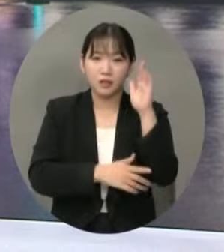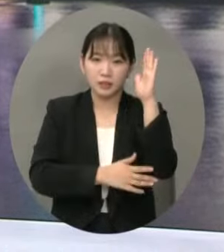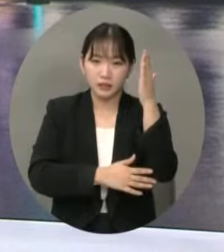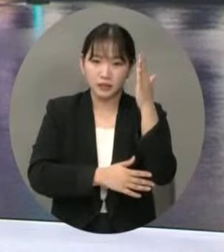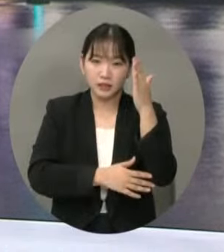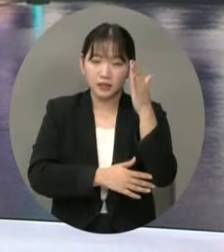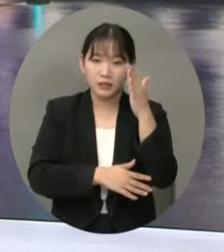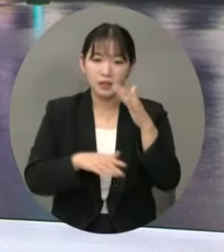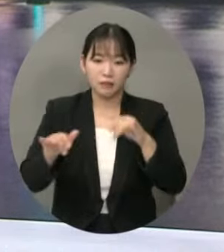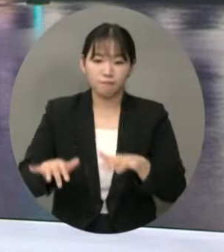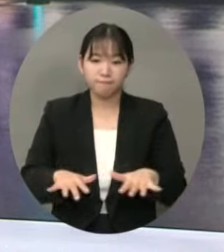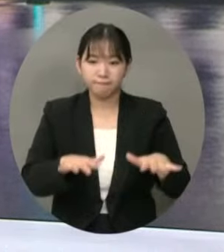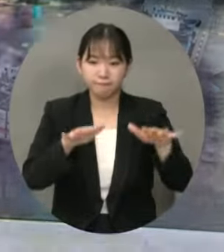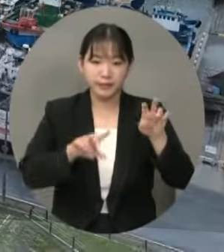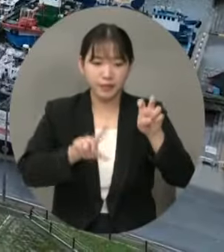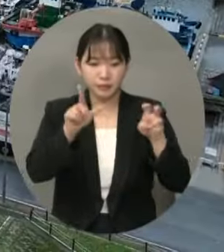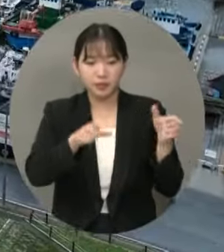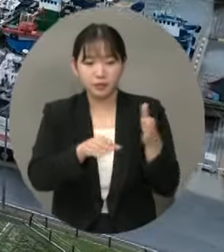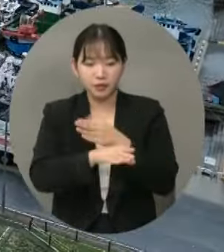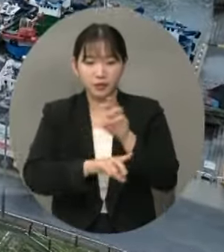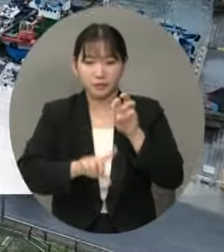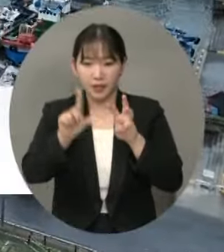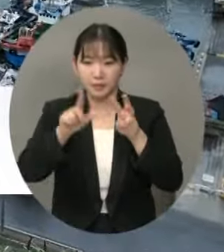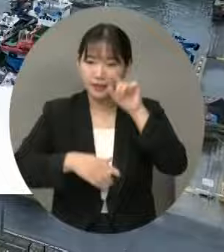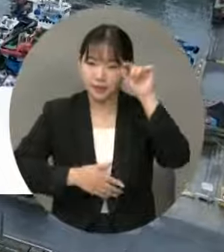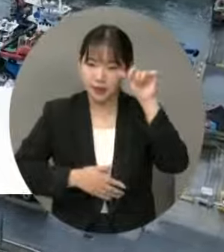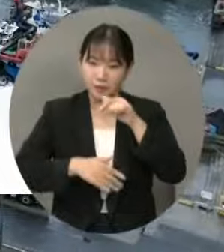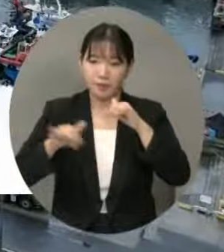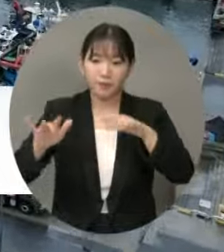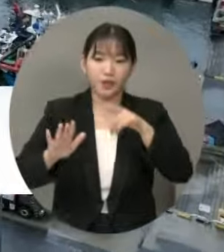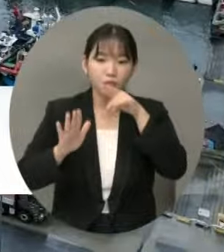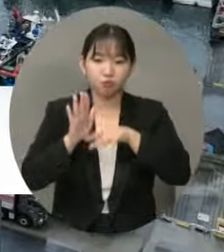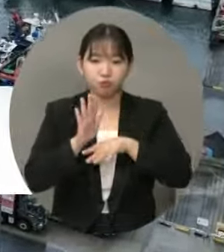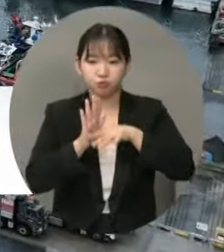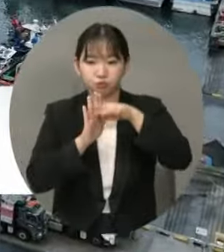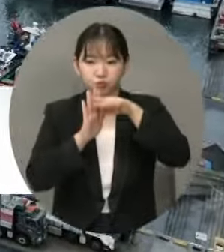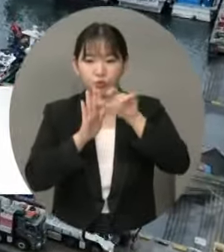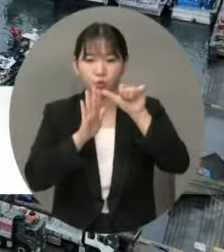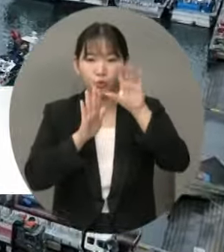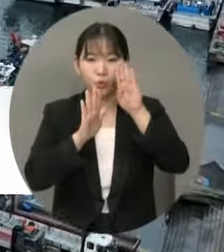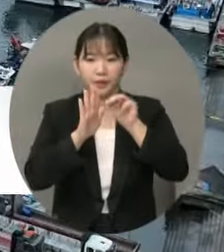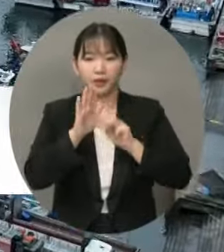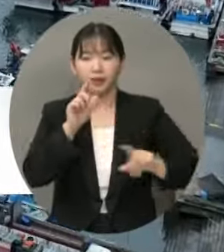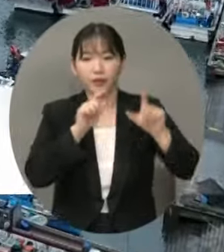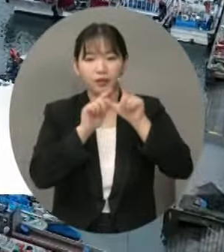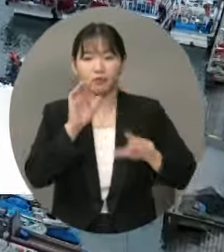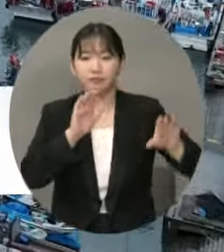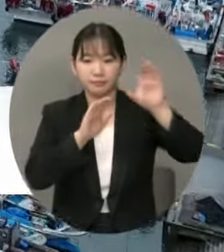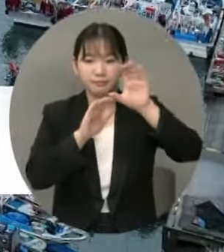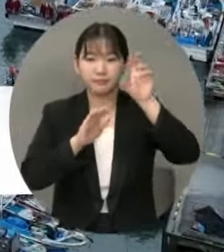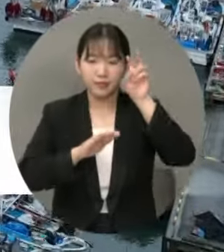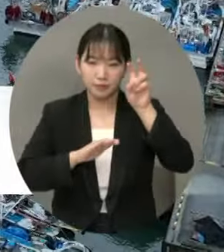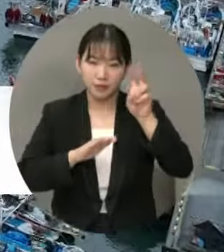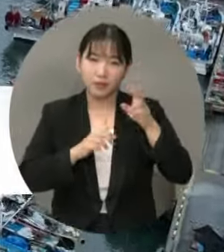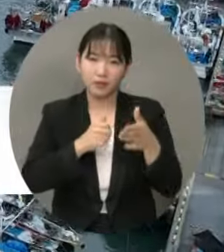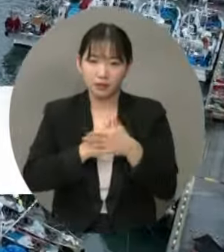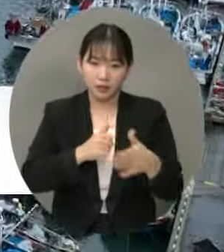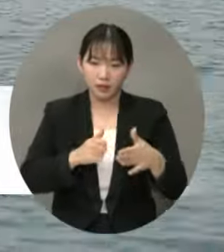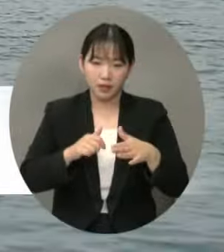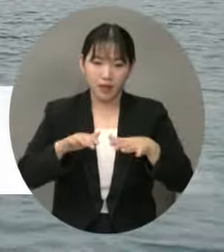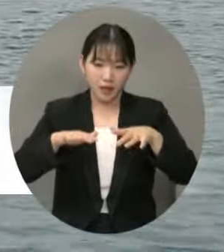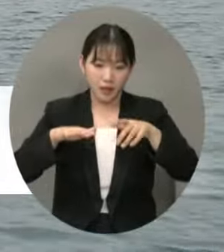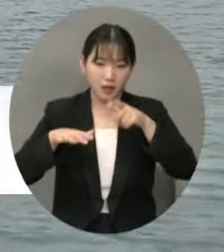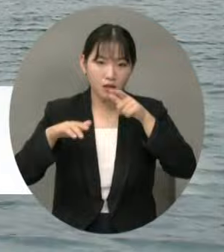목포시는 대조기인 오는 20일부터 23일 새벽 바닷물 수위가 5m 이상으로 상승할 것으로 예상됨에 따라